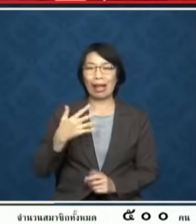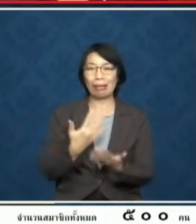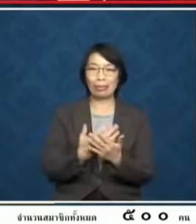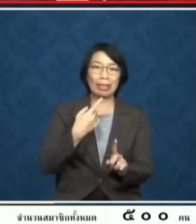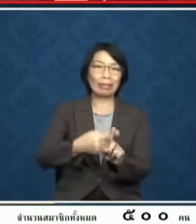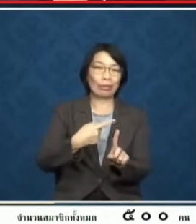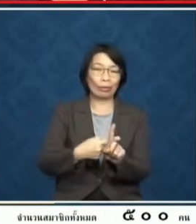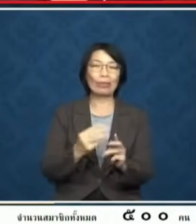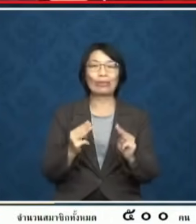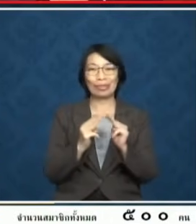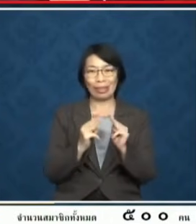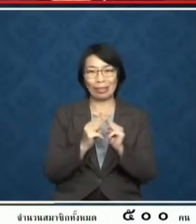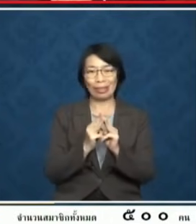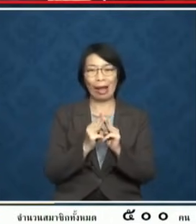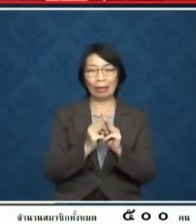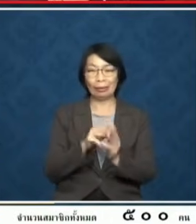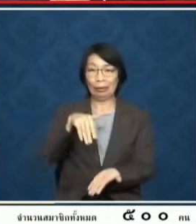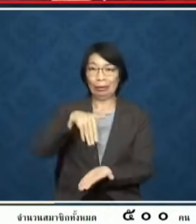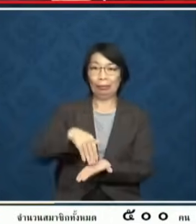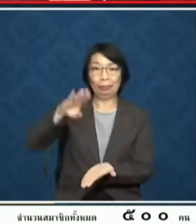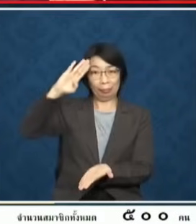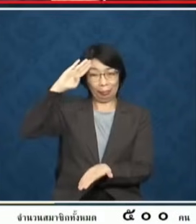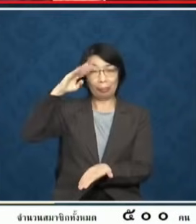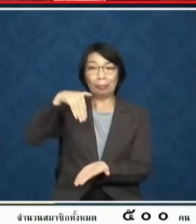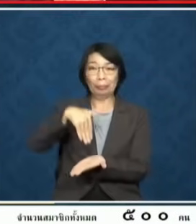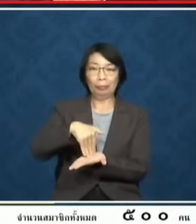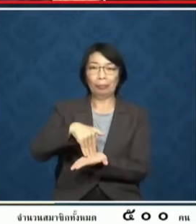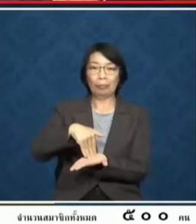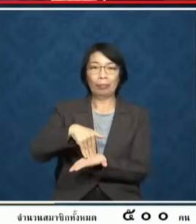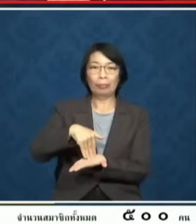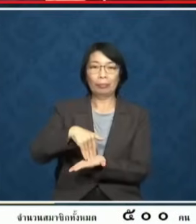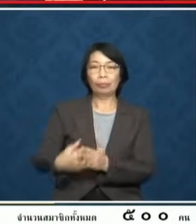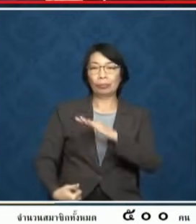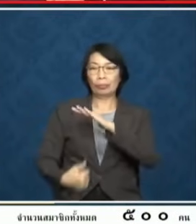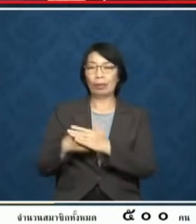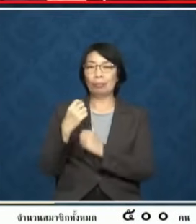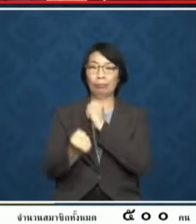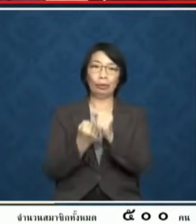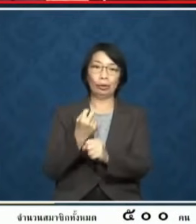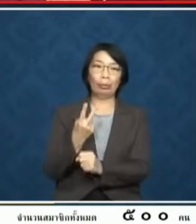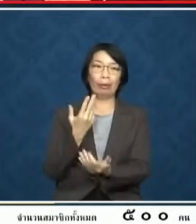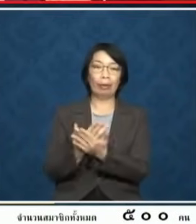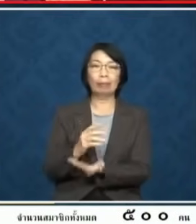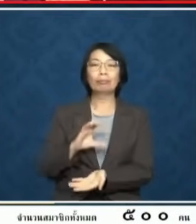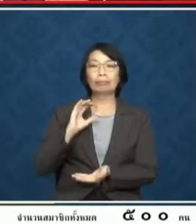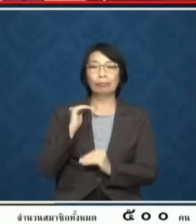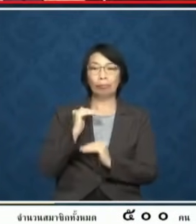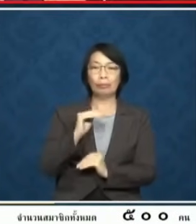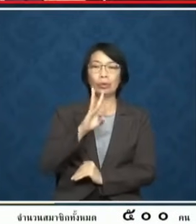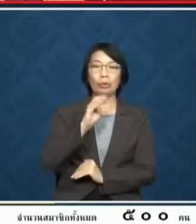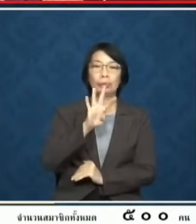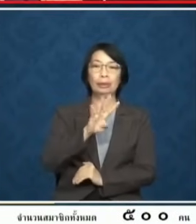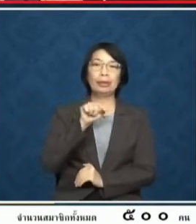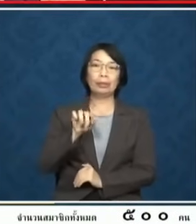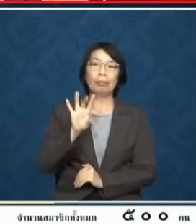1คลื่นจากหน่วยบัญชาการทหารพัฒนากองบัญชาการทหารสูงสุดเป็นเวลา 2ปีเป็นจำนวนเงินทั้งสิ้น 6